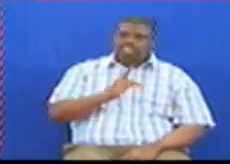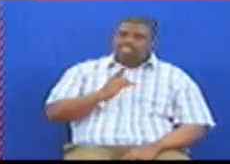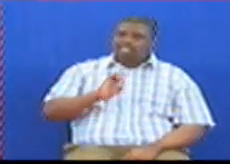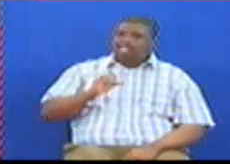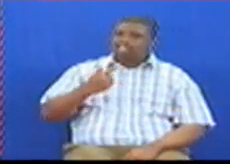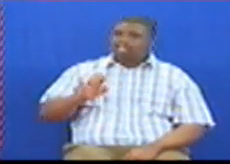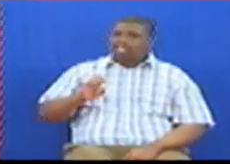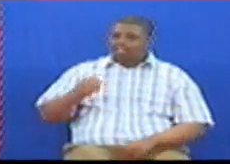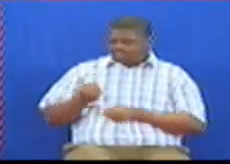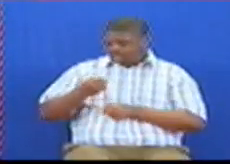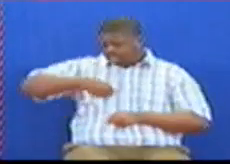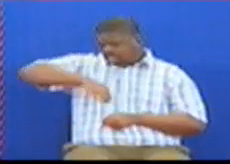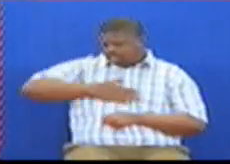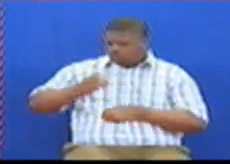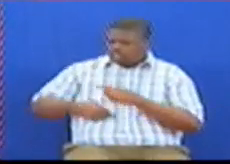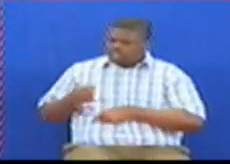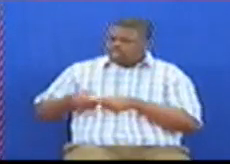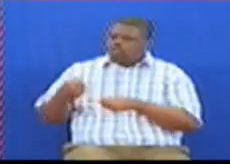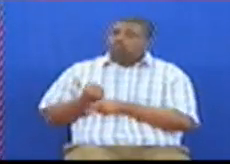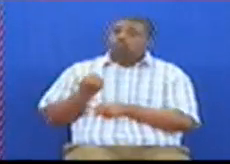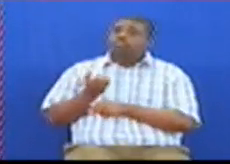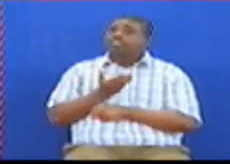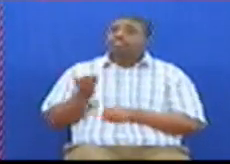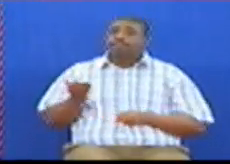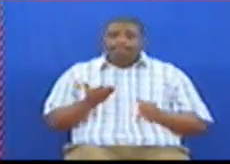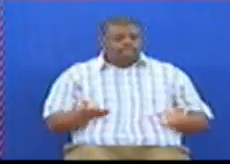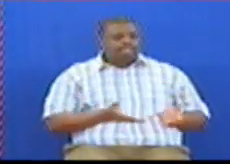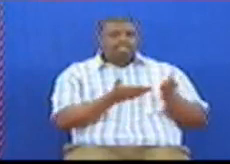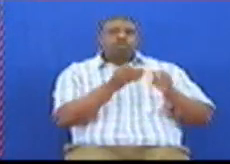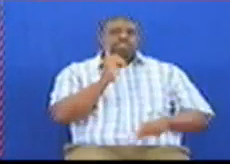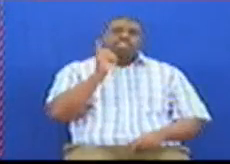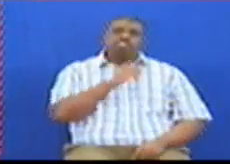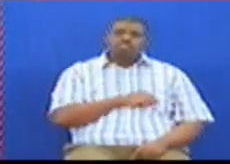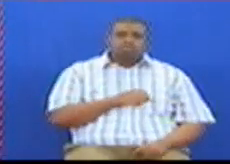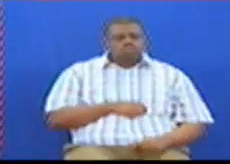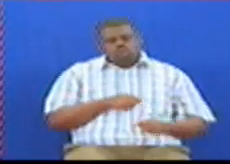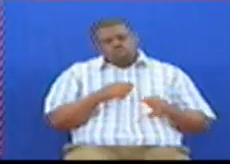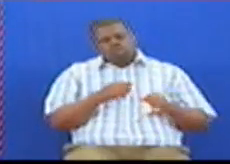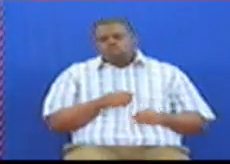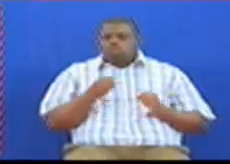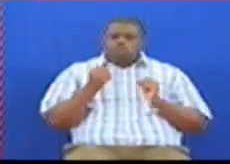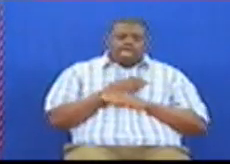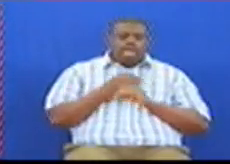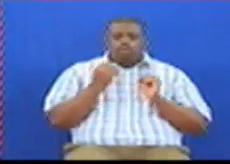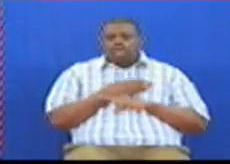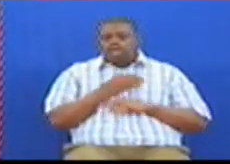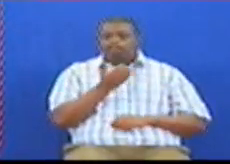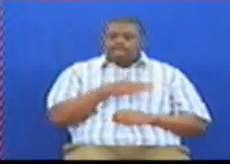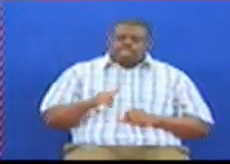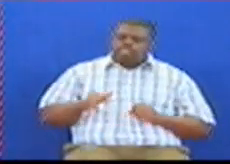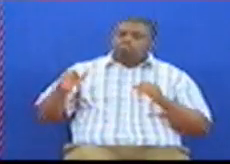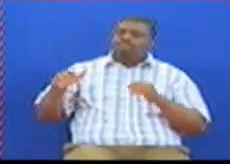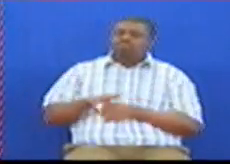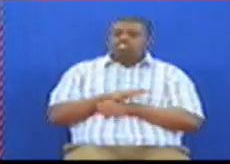za maendeleo. Maana kila siku imekuwa kilio ni kuhusu maji na mafuriko. Lakini kwa mwaka huu imekuwa tofauti kidogo.